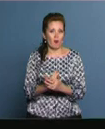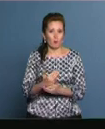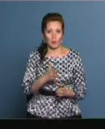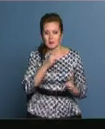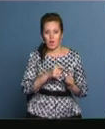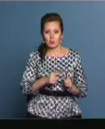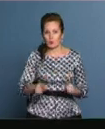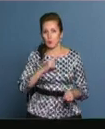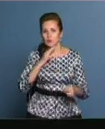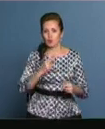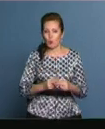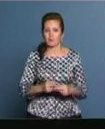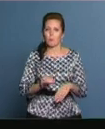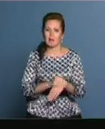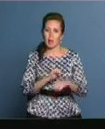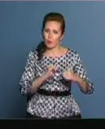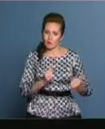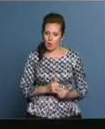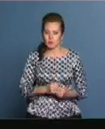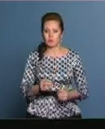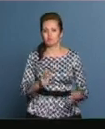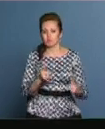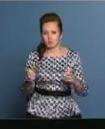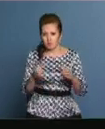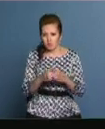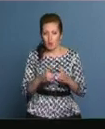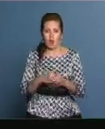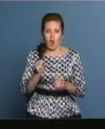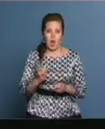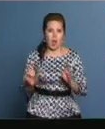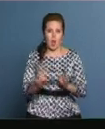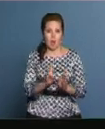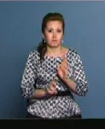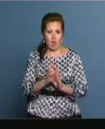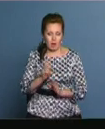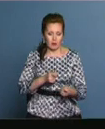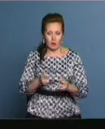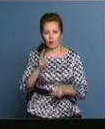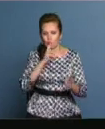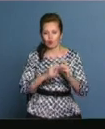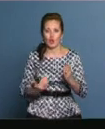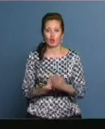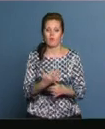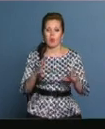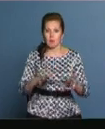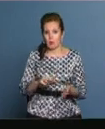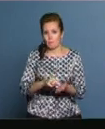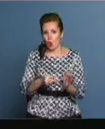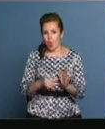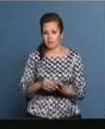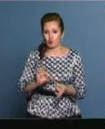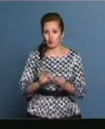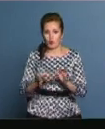Милосердия уже собирают теплые вещи, а епархия подыскивает новую площадку под временное пристанище для бездомных. Кстати, проект Ижевской епархии